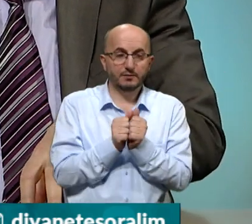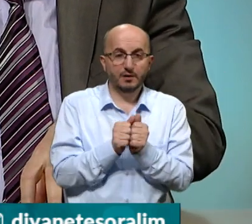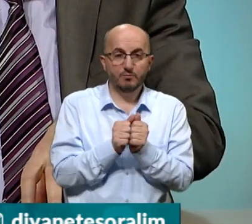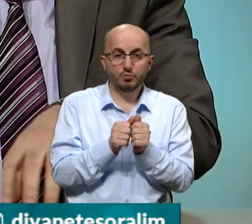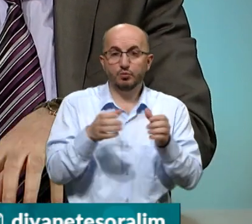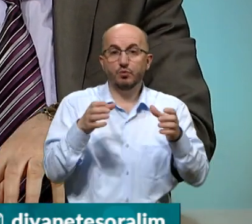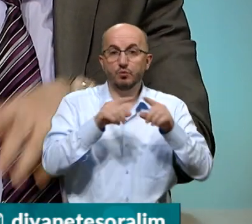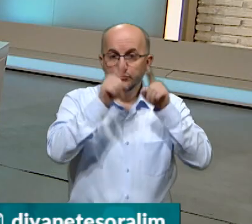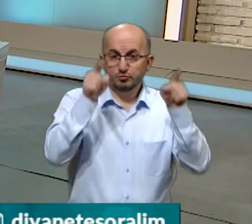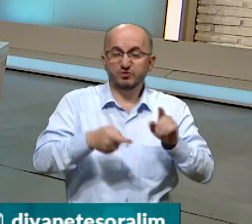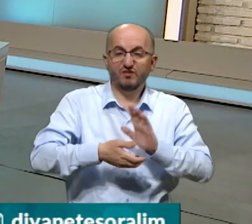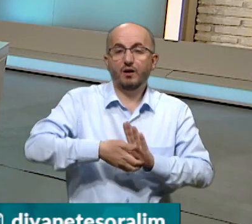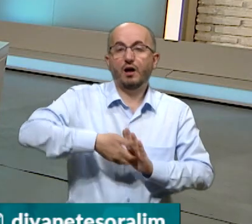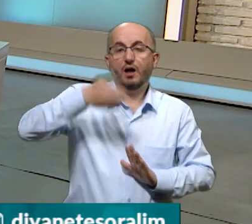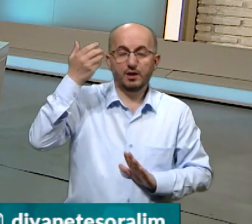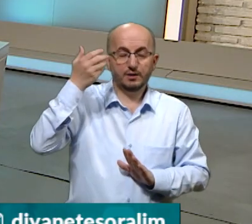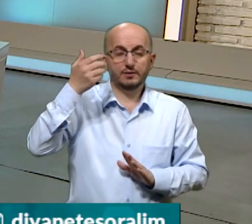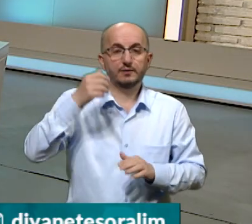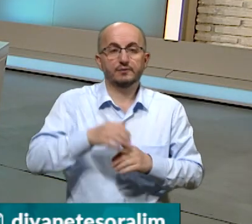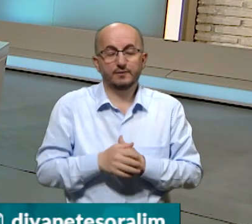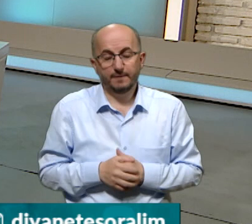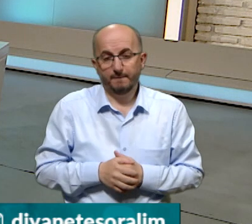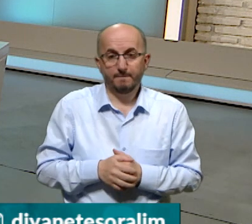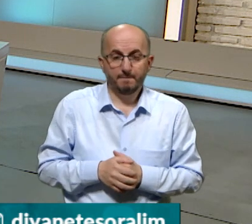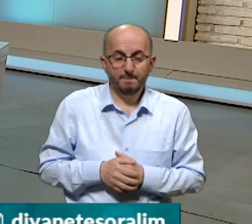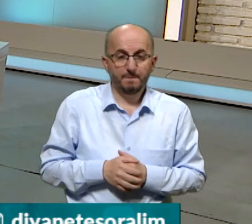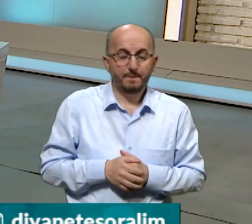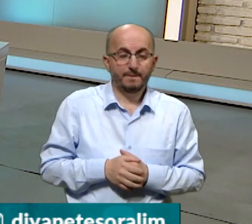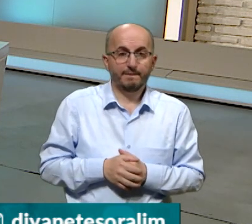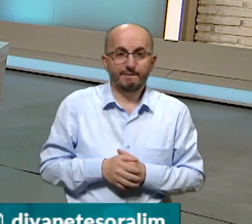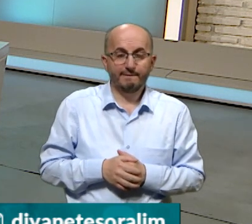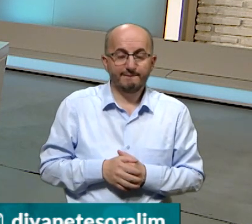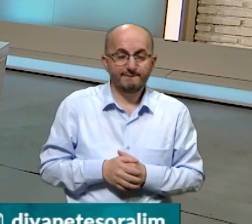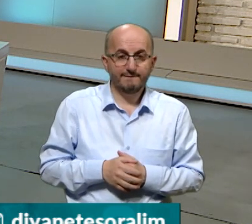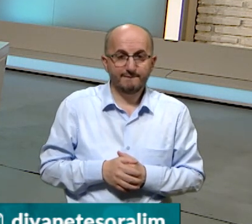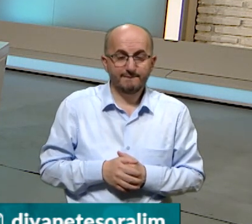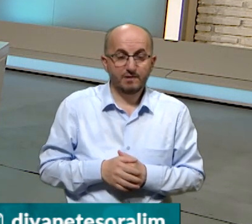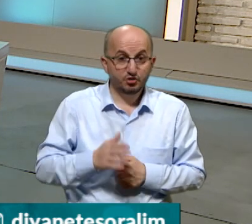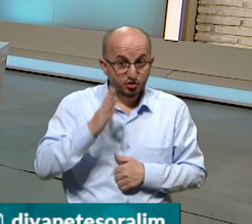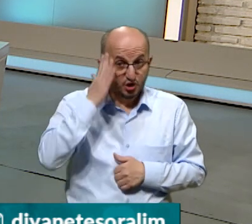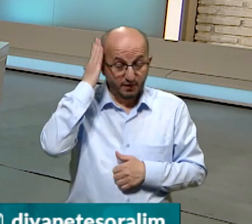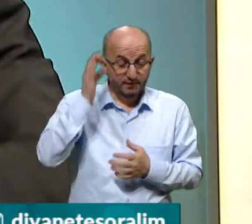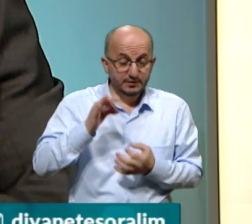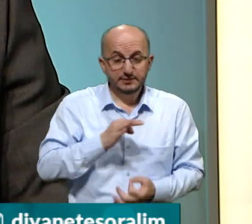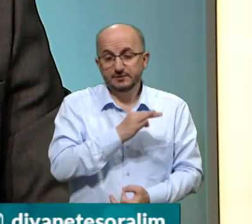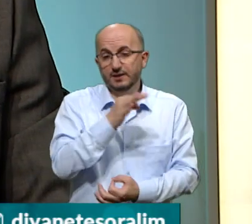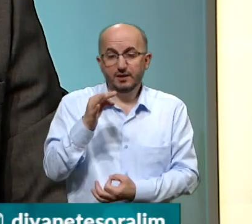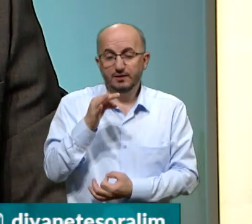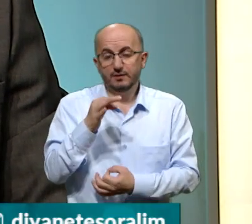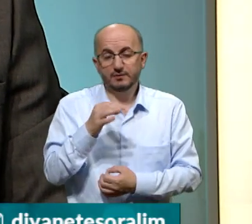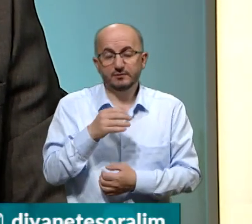Müessesesi nakibuleşraf ona bakardı Efendim işte şerefli insanların